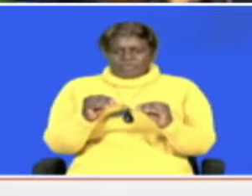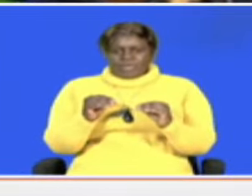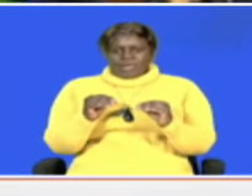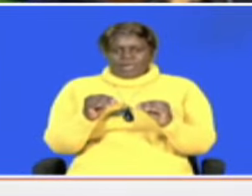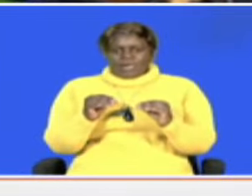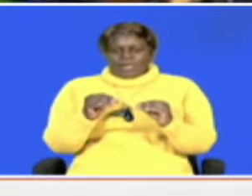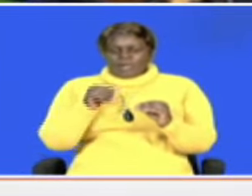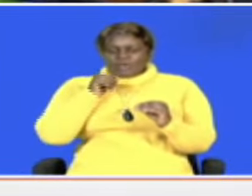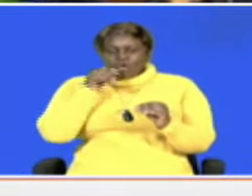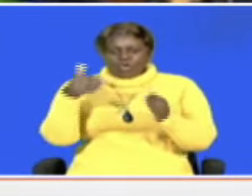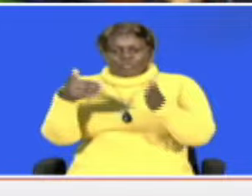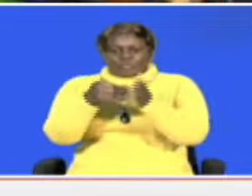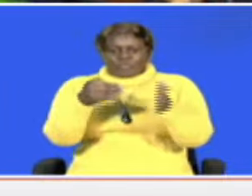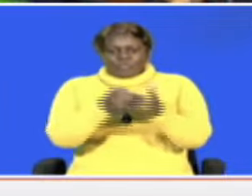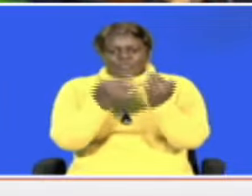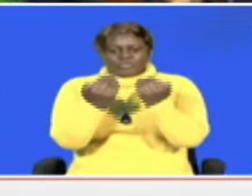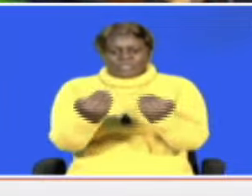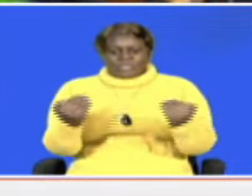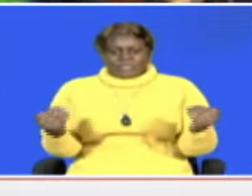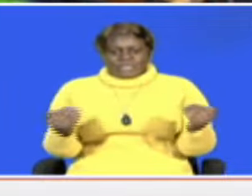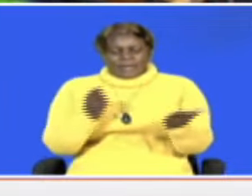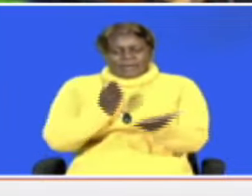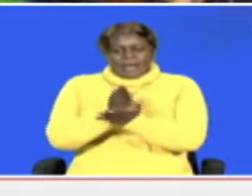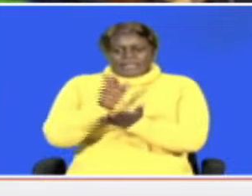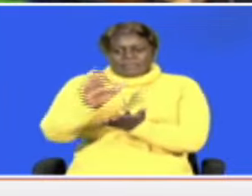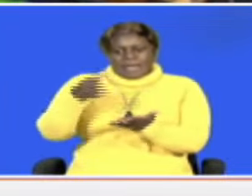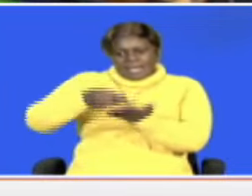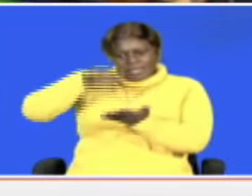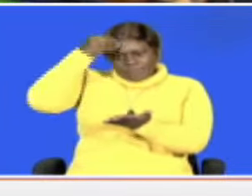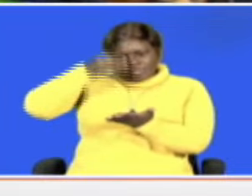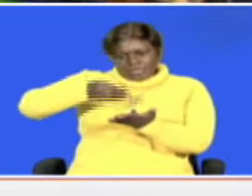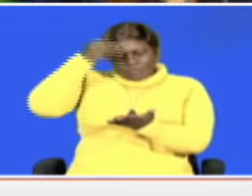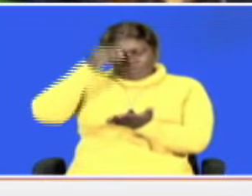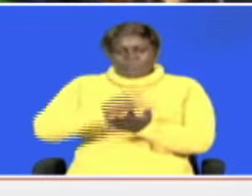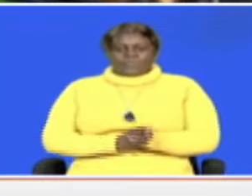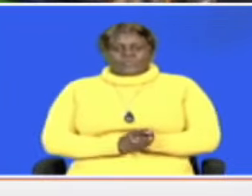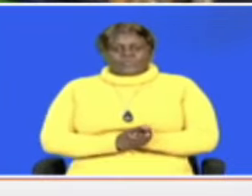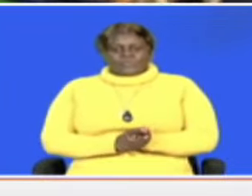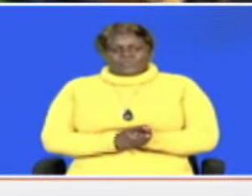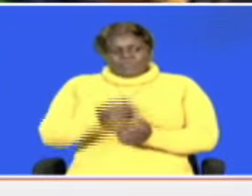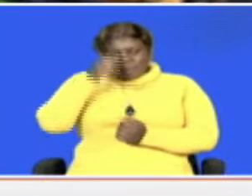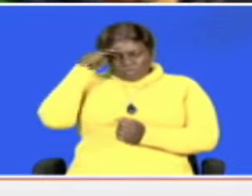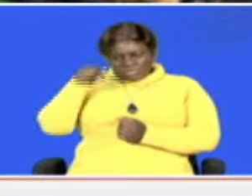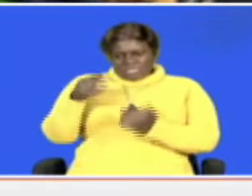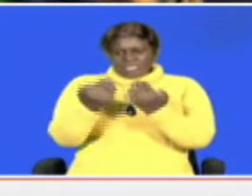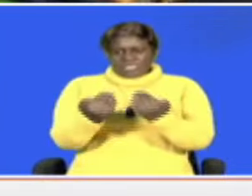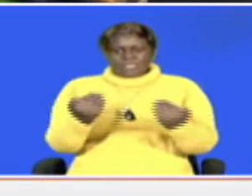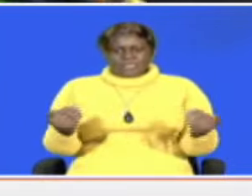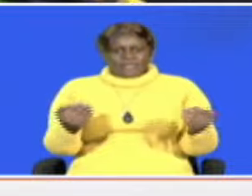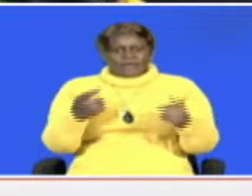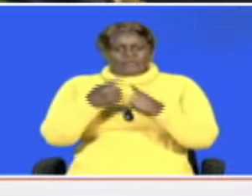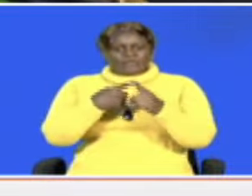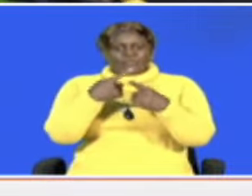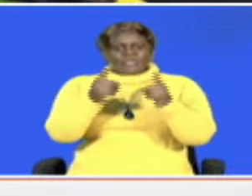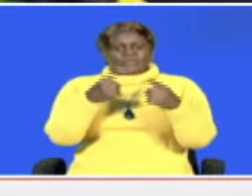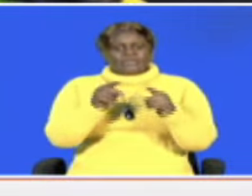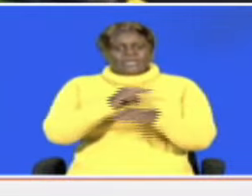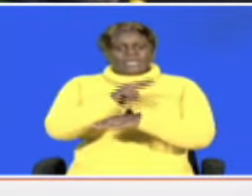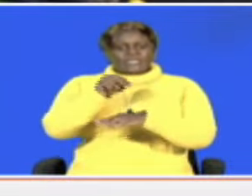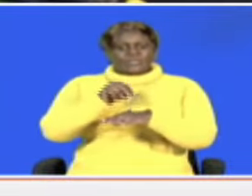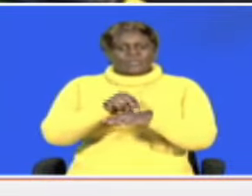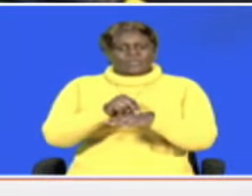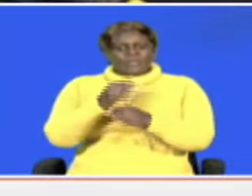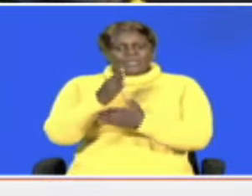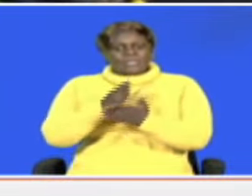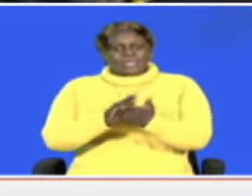we are not denying the children their right to education. And because these children are coming from different nationalities,